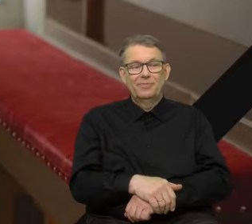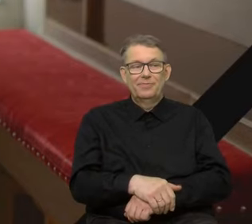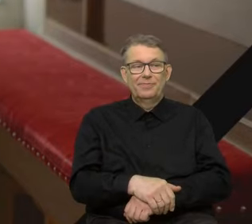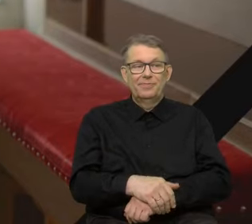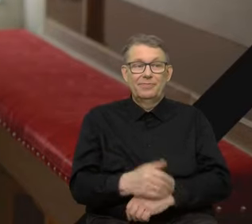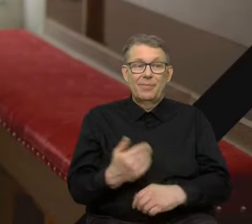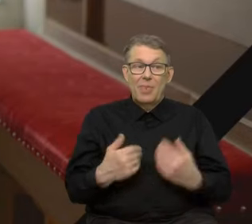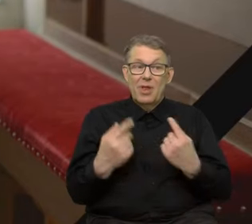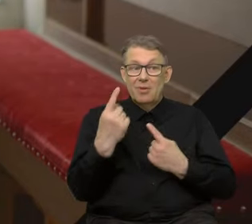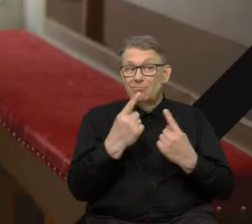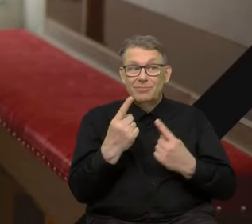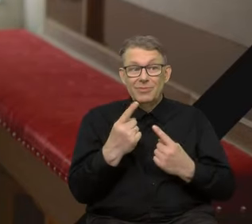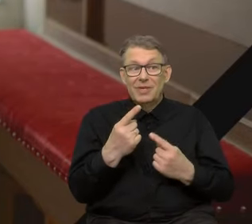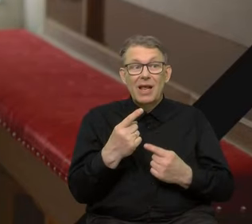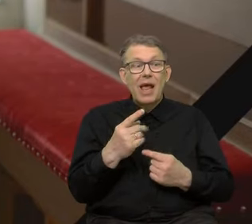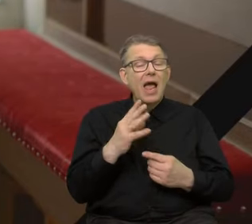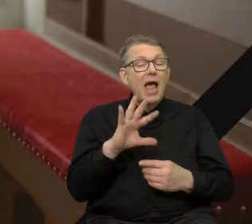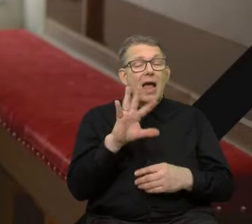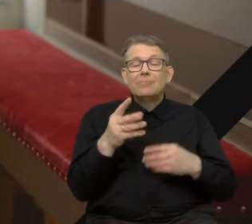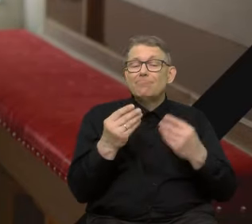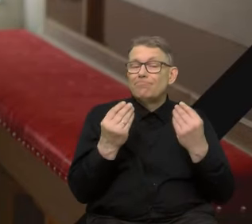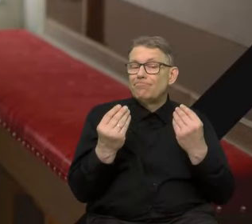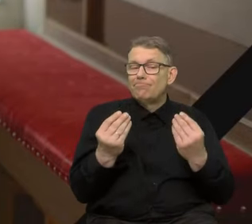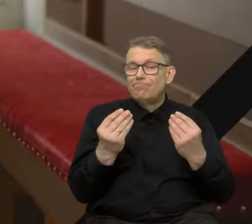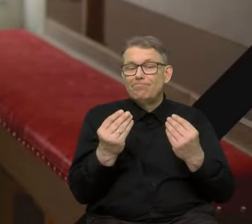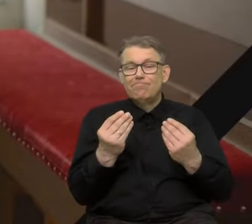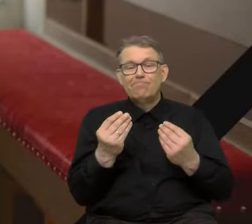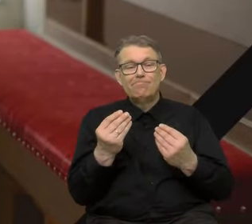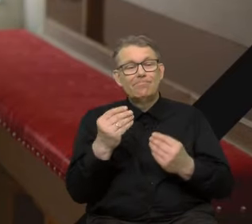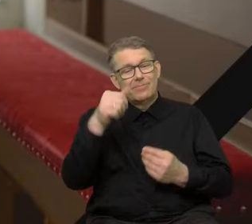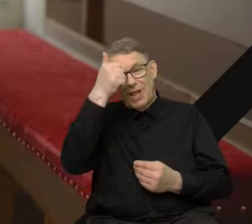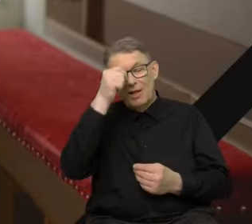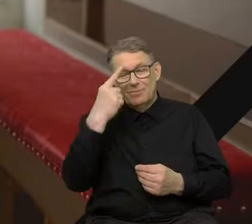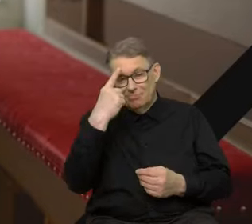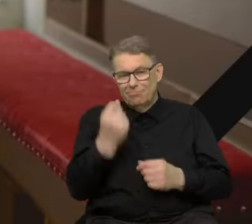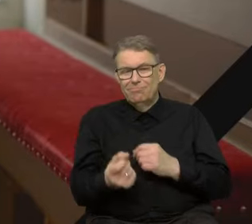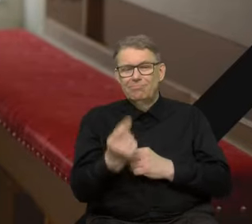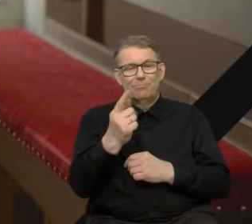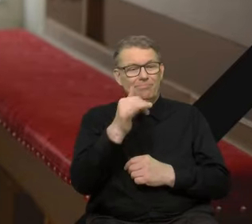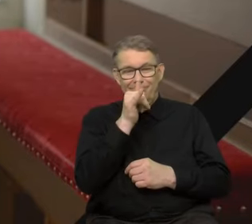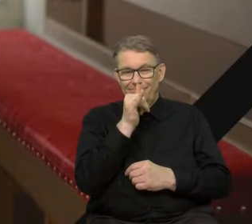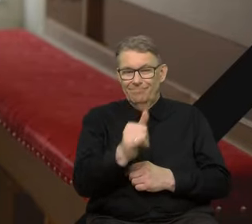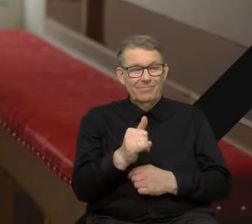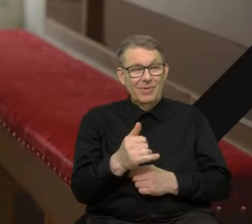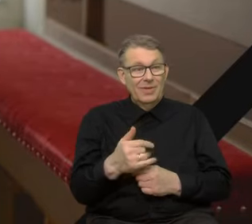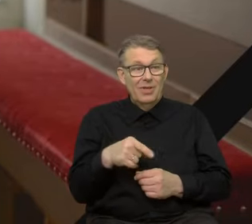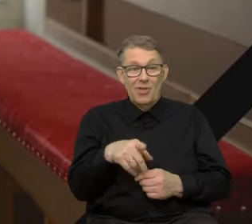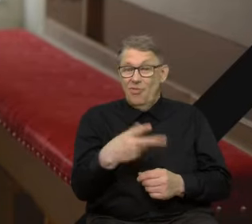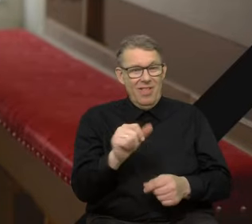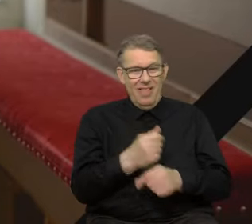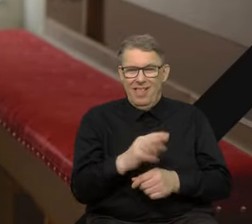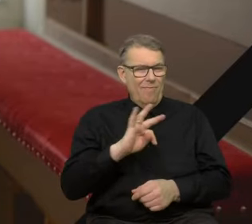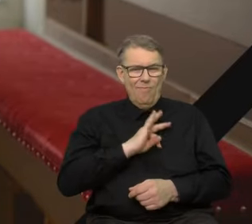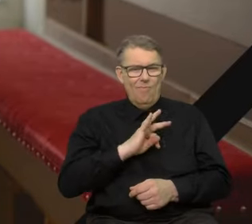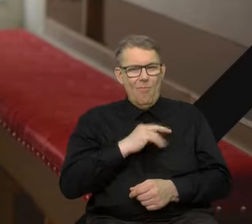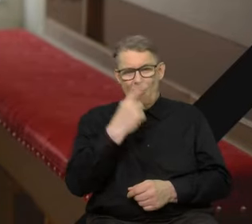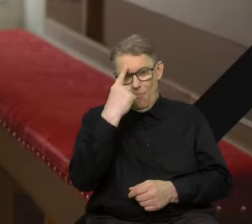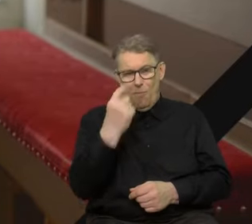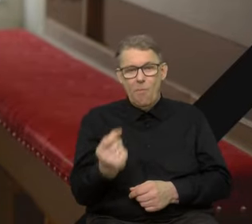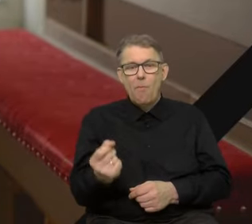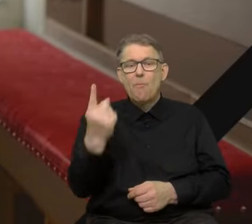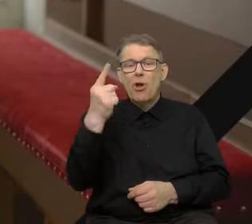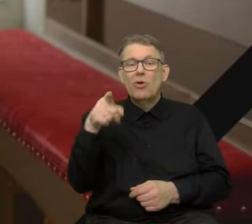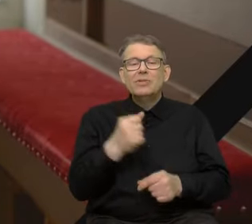Myślę, że piękniejszej nazwy nie można wymyśleć. To nie jest mój wymysł, bo